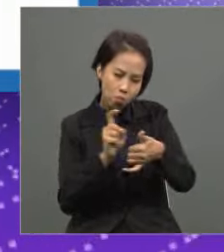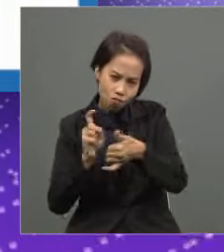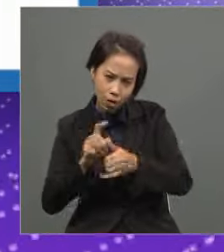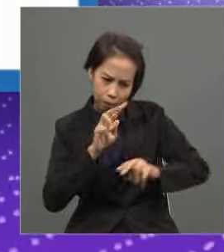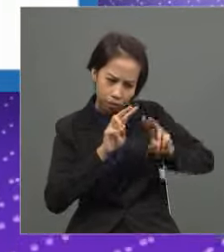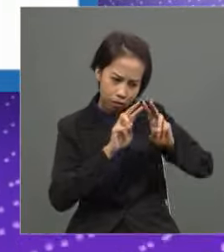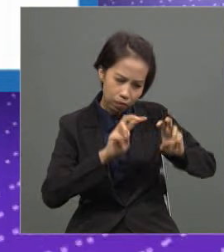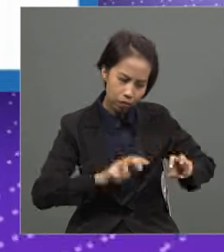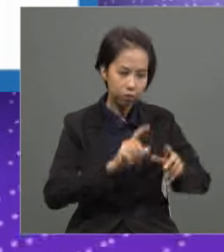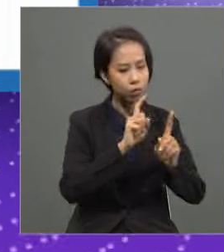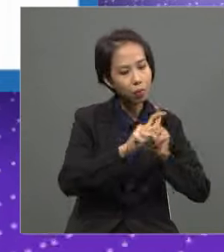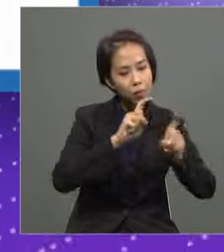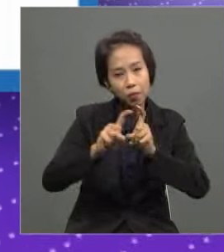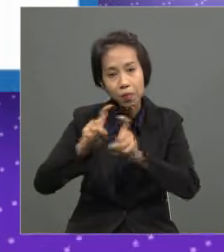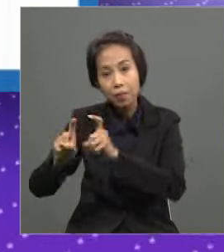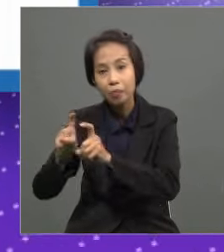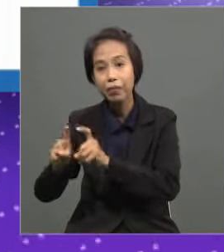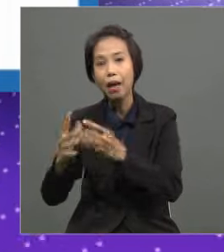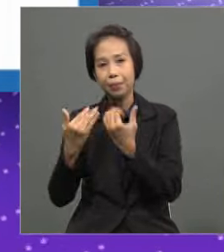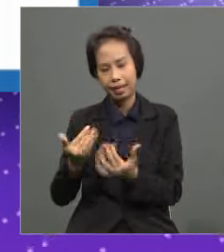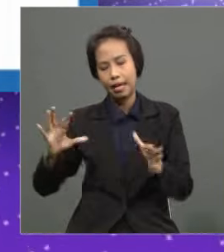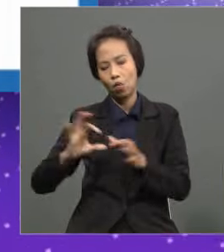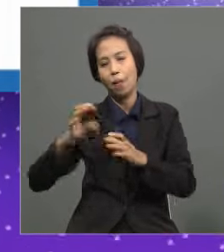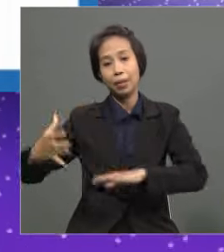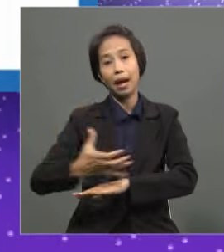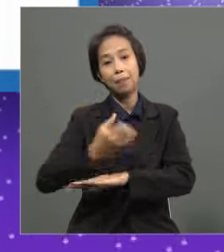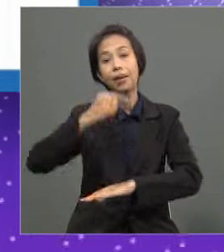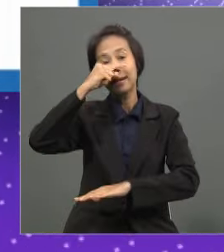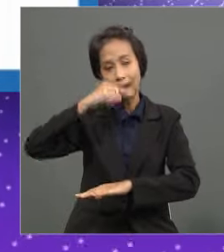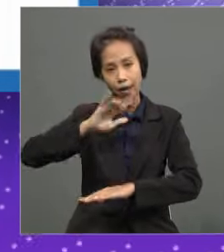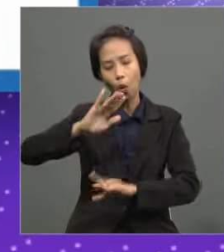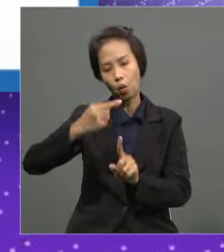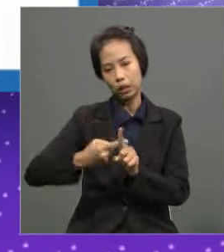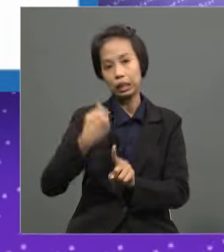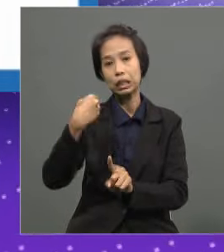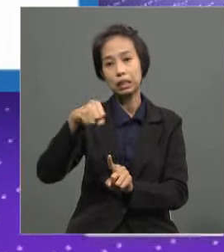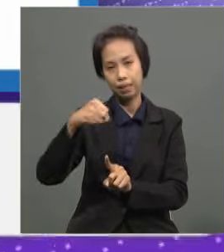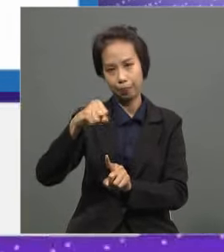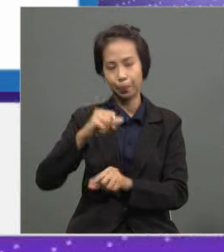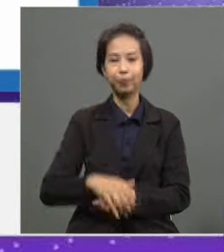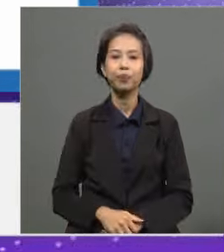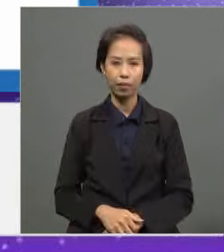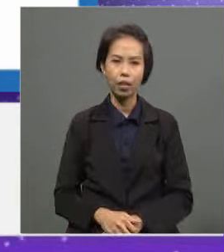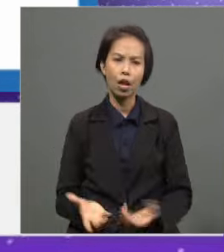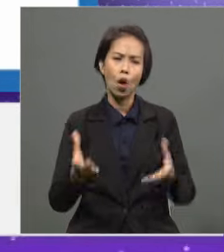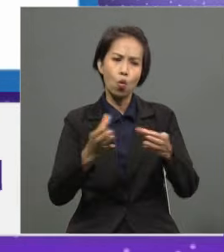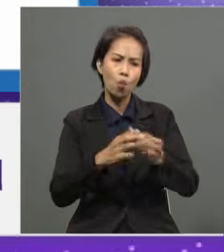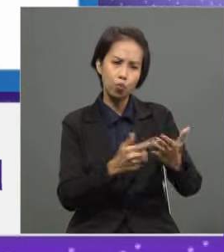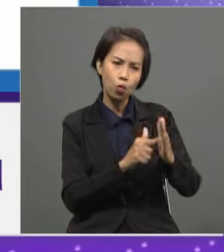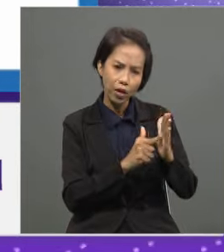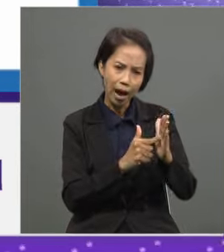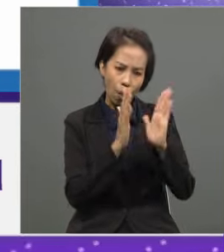คิดเห็นประชาชนทั่วประเทศค่ะเรื่องดัชนีการเมืองไทยประจำเดือนตุลาคม 2567จากกลุ่มตัวอย่างกว่า